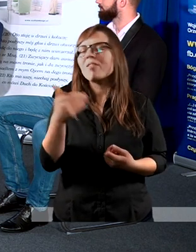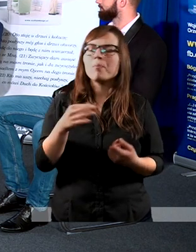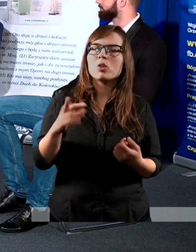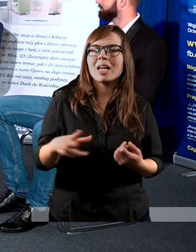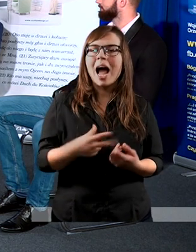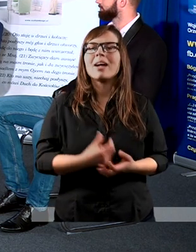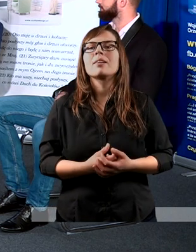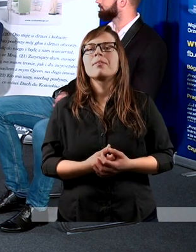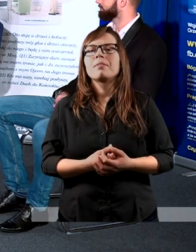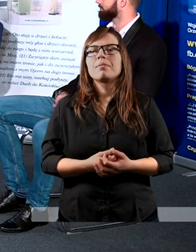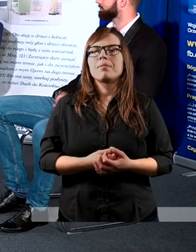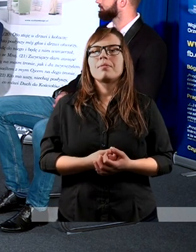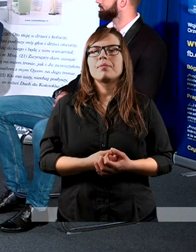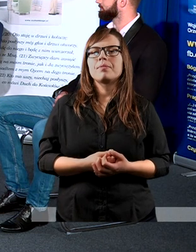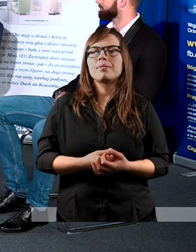powiem.